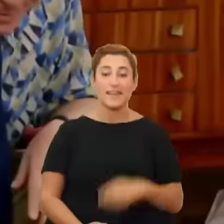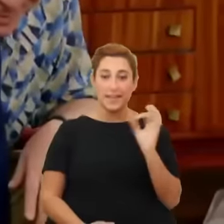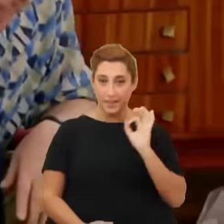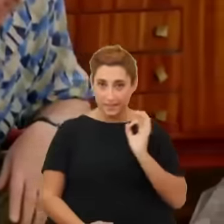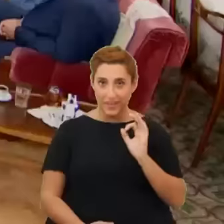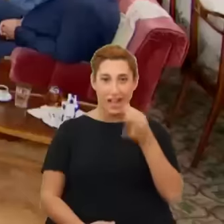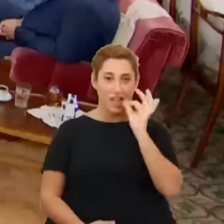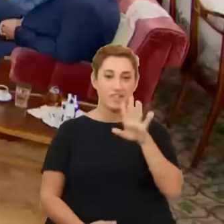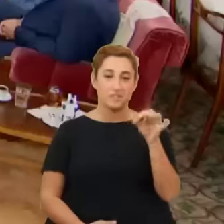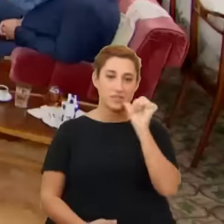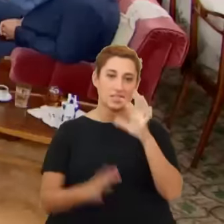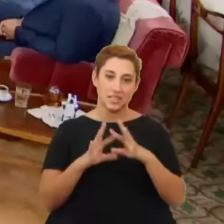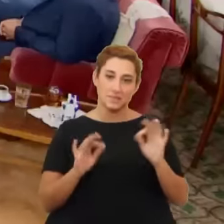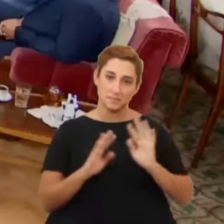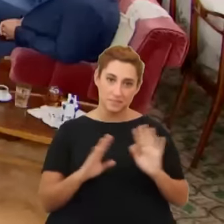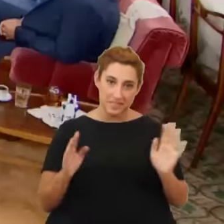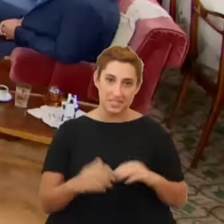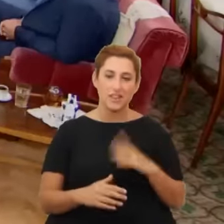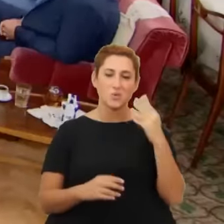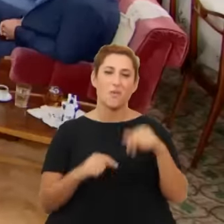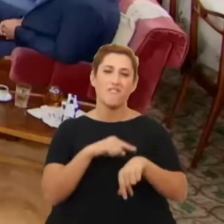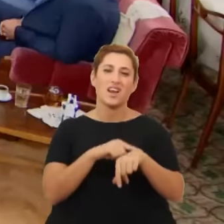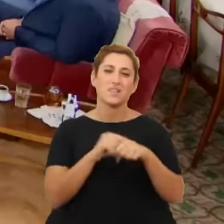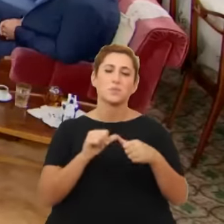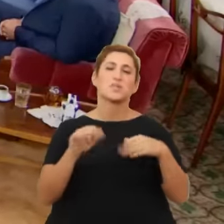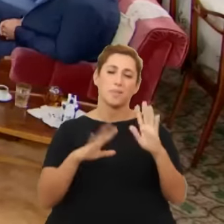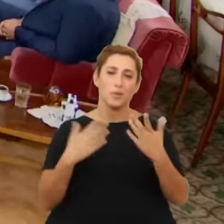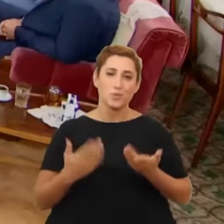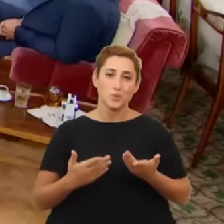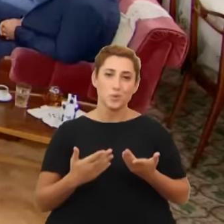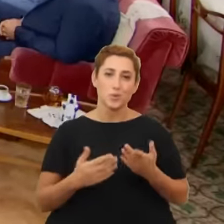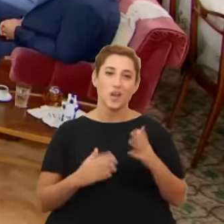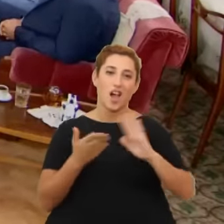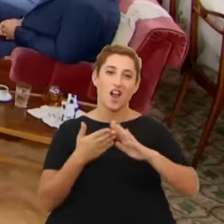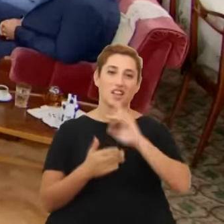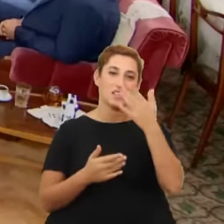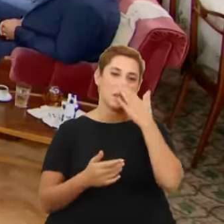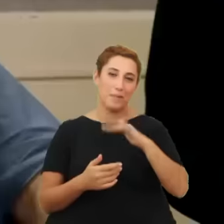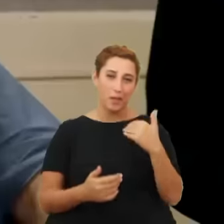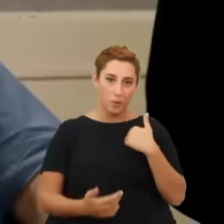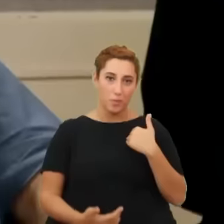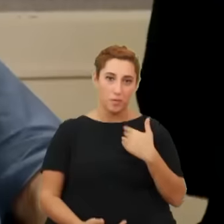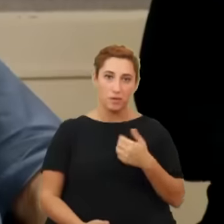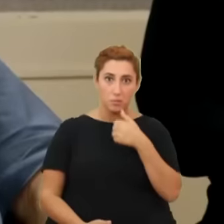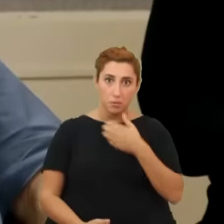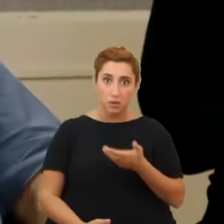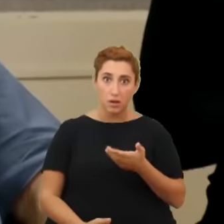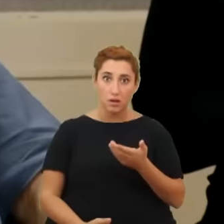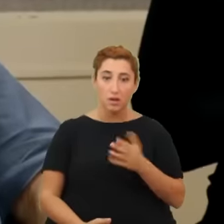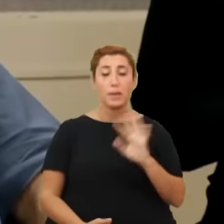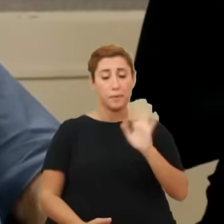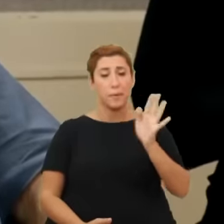Evet, kahvelerimizi içtik. Fazla da vakit geçirmeyelim çünkü arkadaşlar bekliyorlar beni.